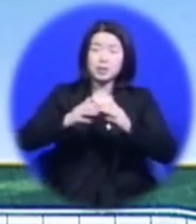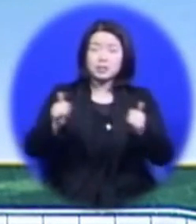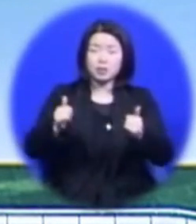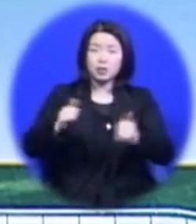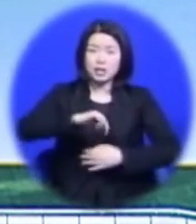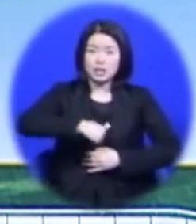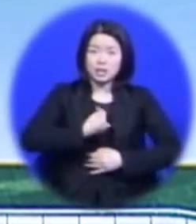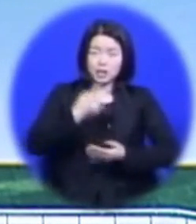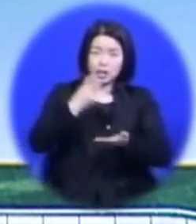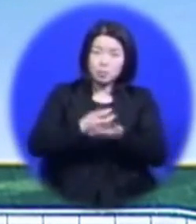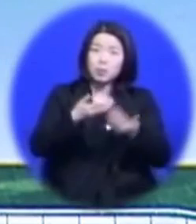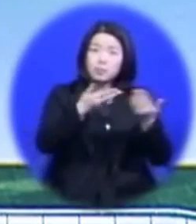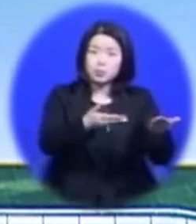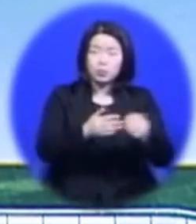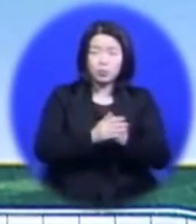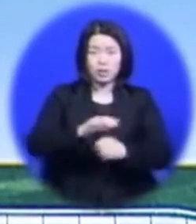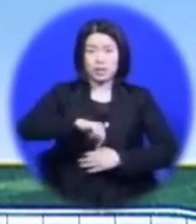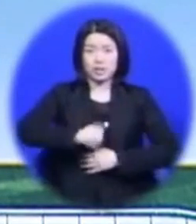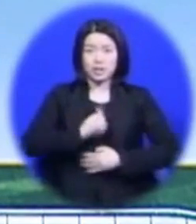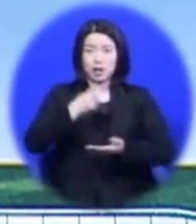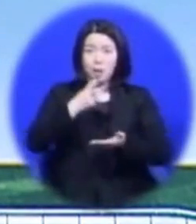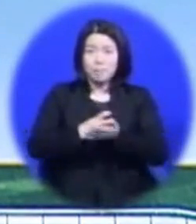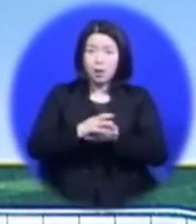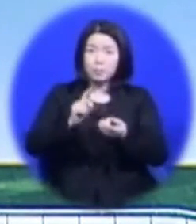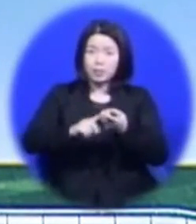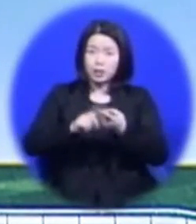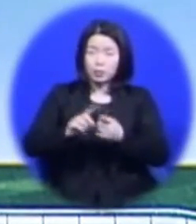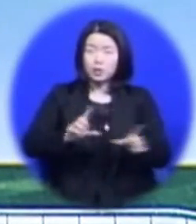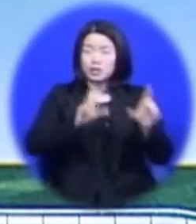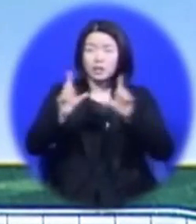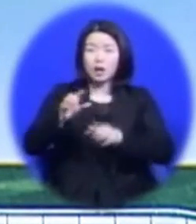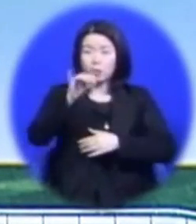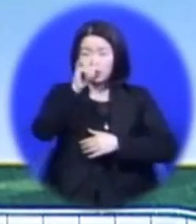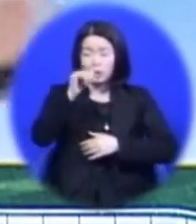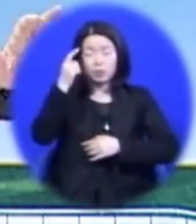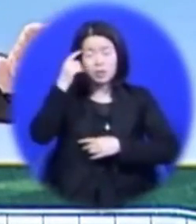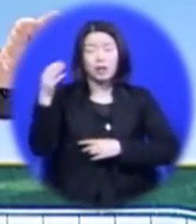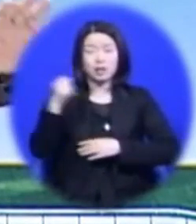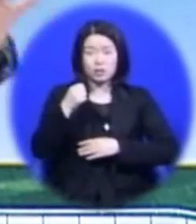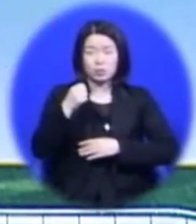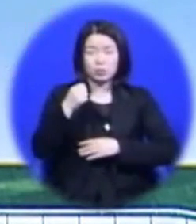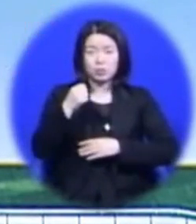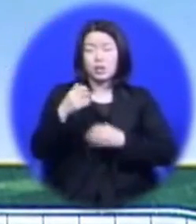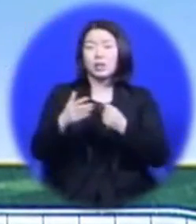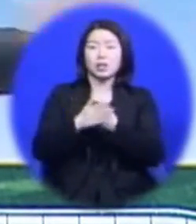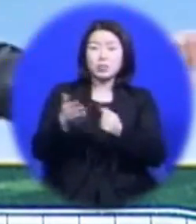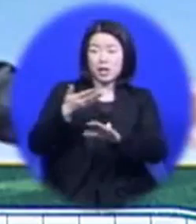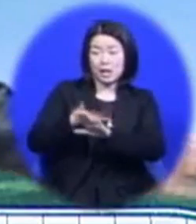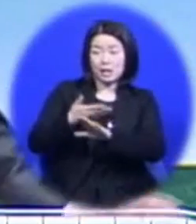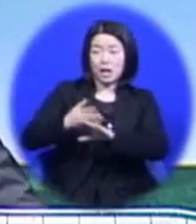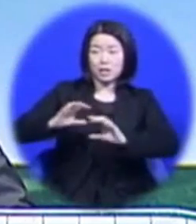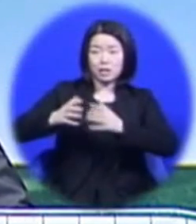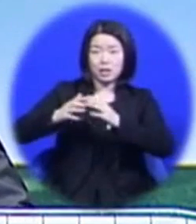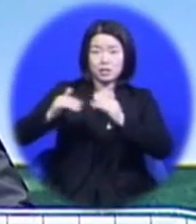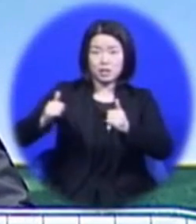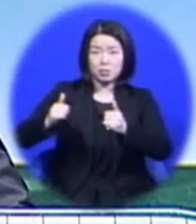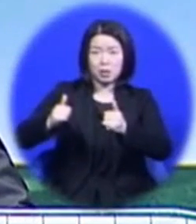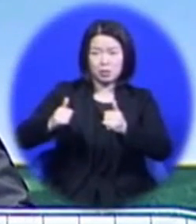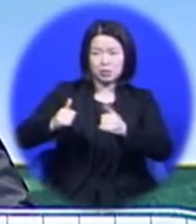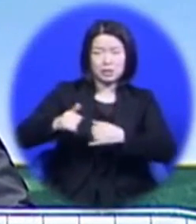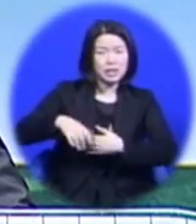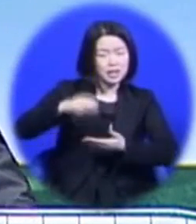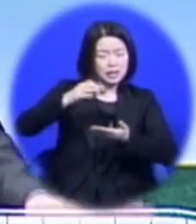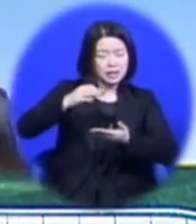율법을 주셨고 자기들은 율법대로 산다고 생각하면서 이방인들과 자기들은 질적으로 다르다고